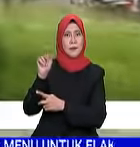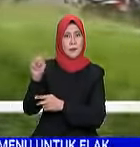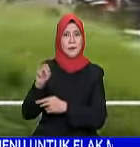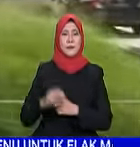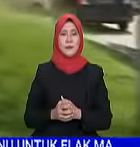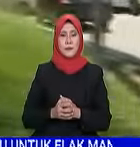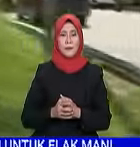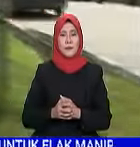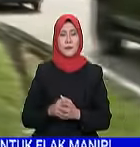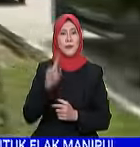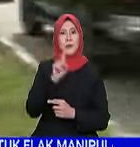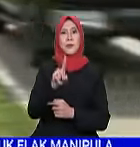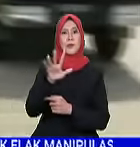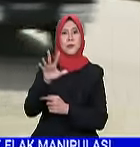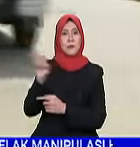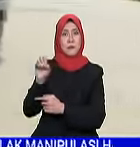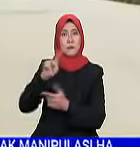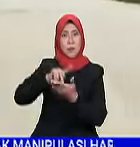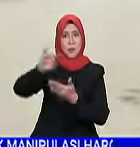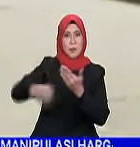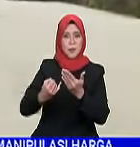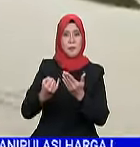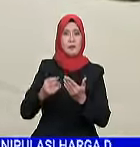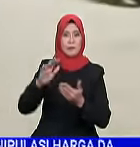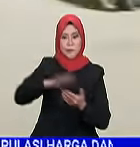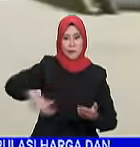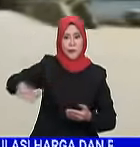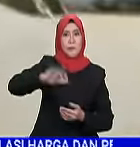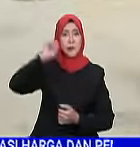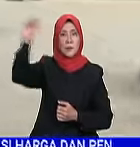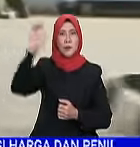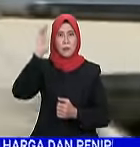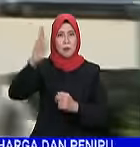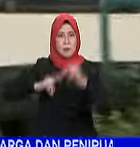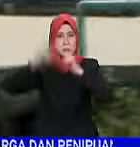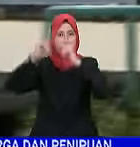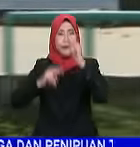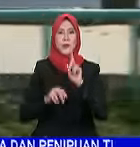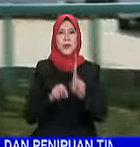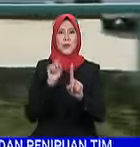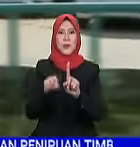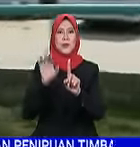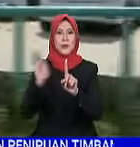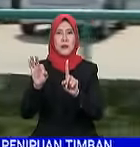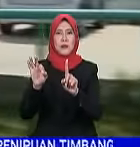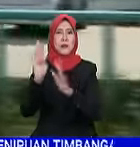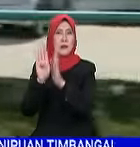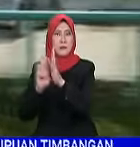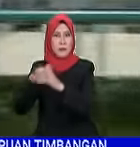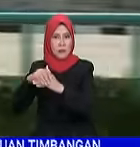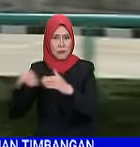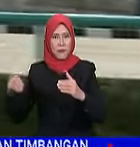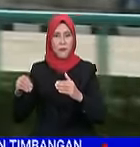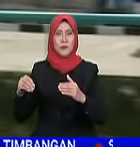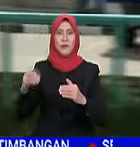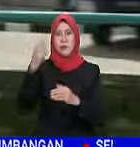Selain itu, sebanyak 105 projek baru di seluruh Sabah akan dilaksanakan melibatkan kos RM1.9 bilion